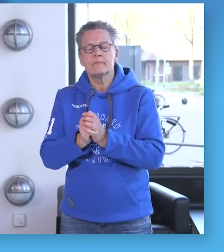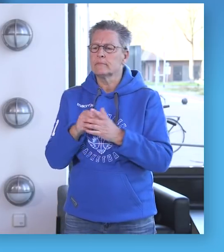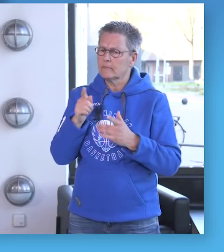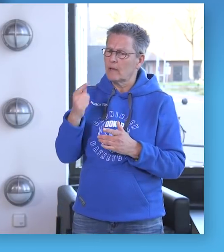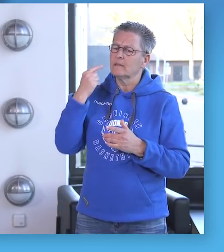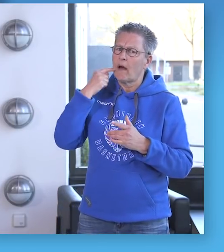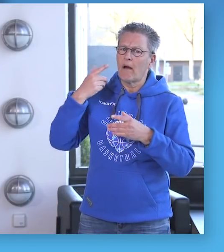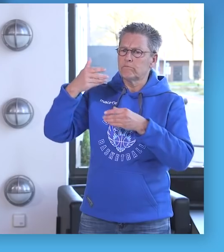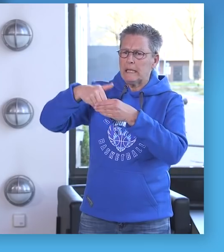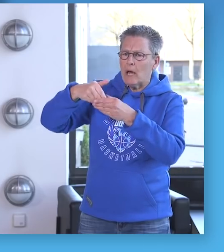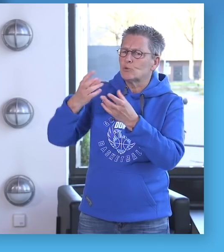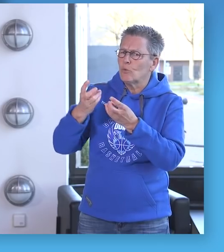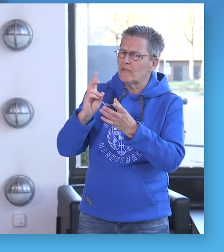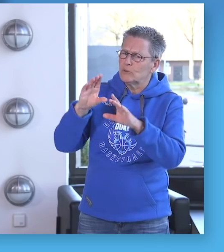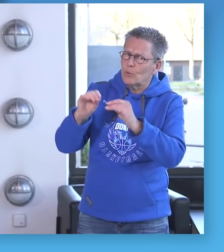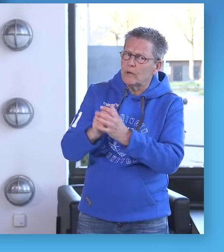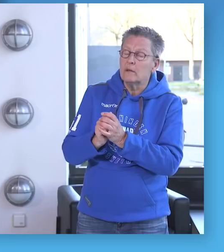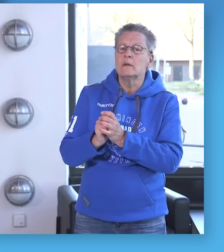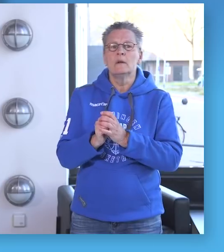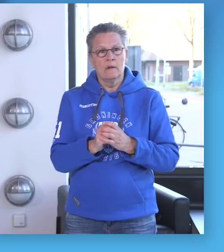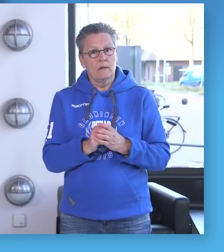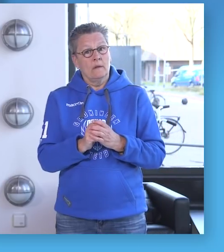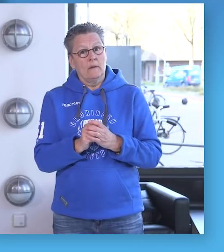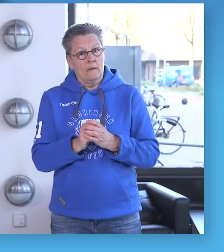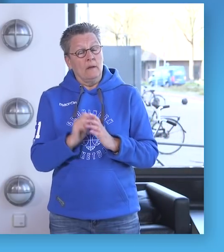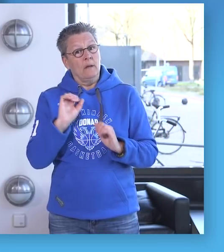dagen in nu? Nou, ik kan echt wel zeggen dat dit